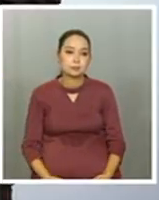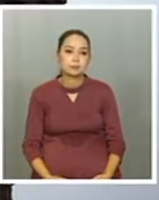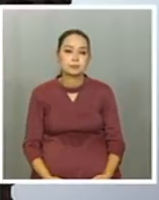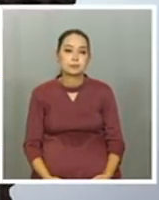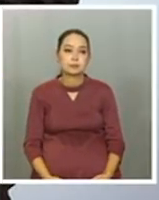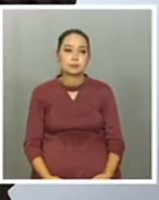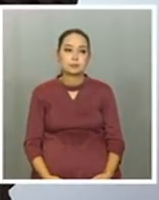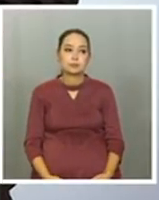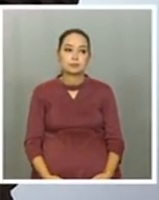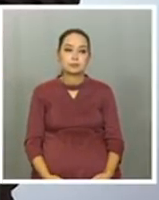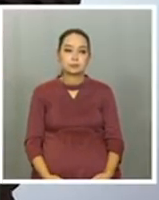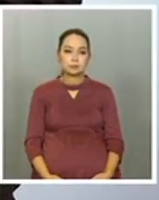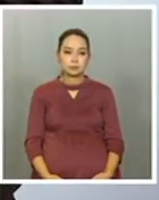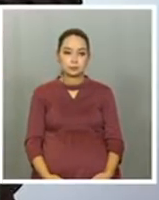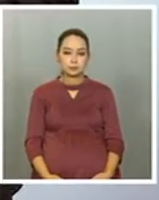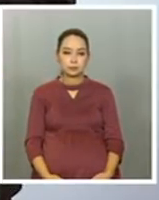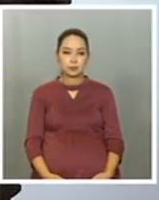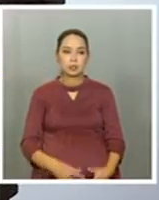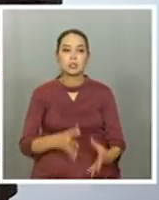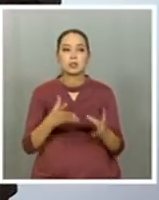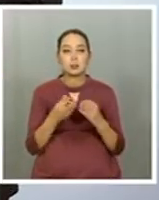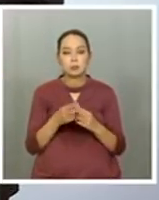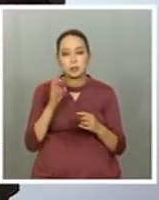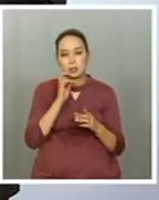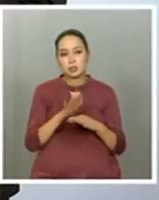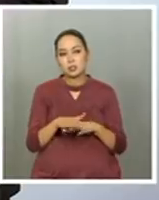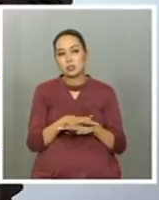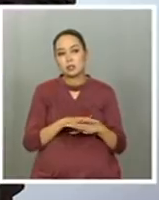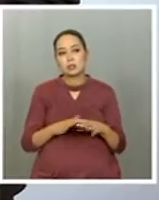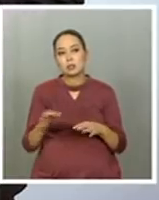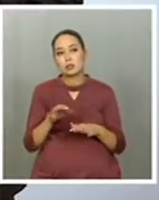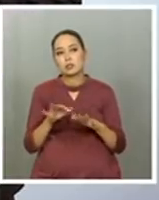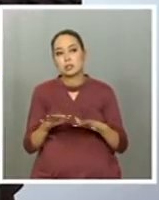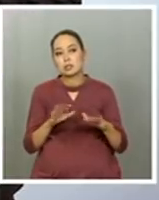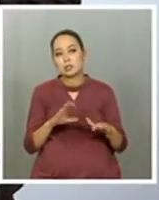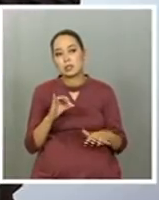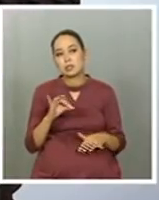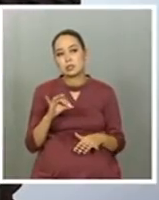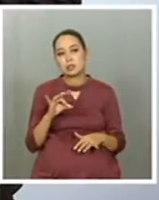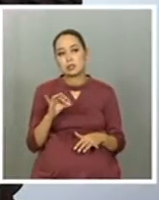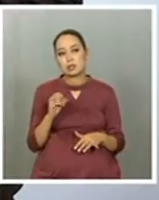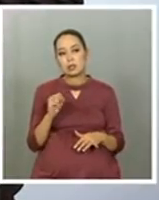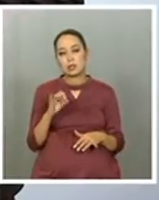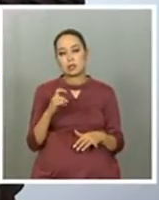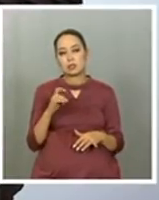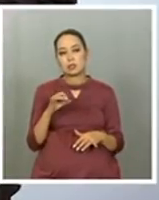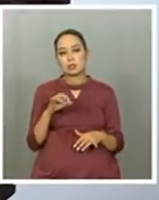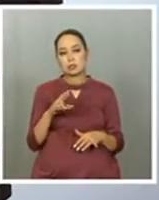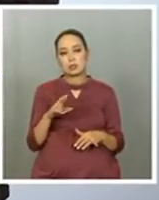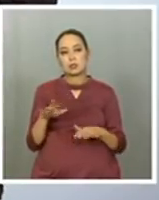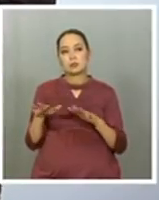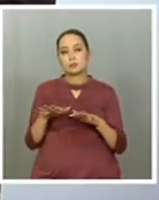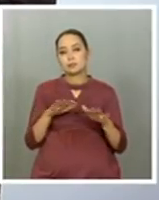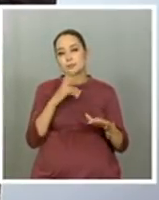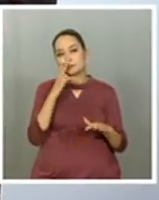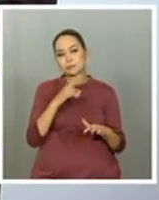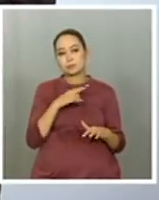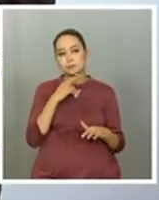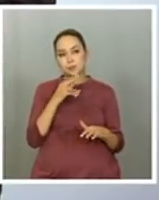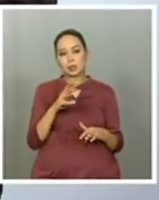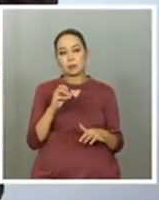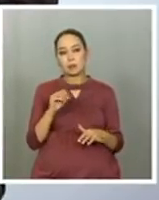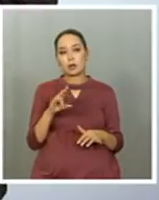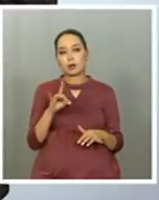Ал жалпы елдерде аудандастырудың иерархиялық деңгейлерін қарастырып өтсек, ол жоғарыдан